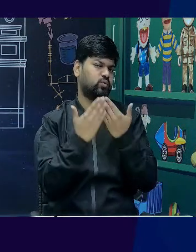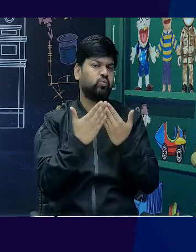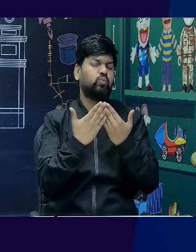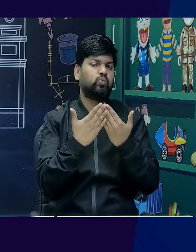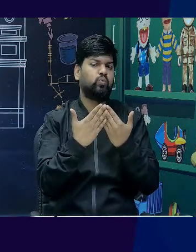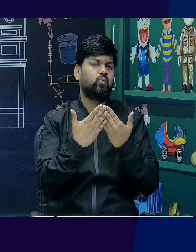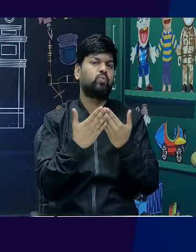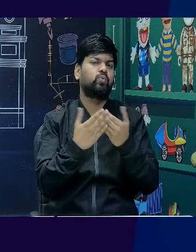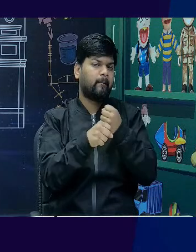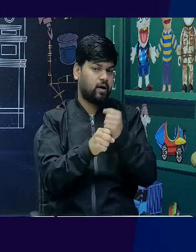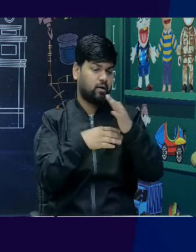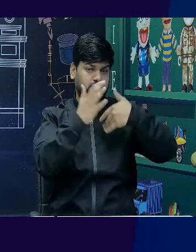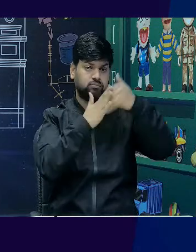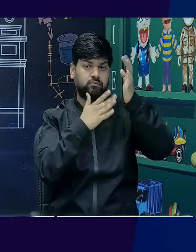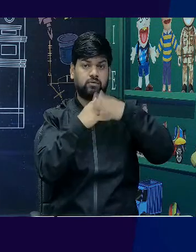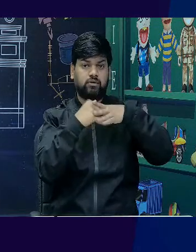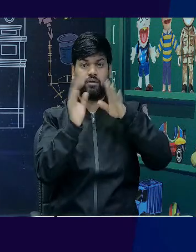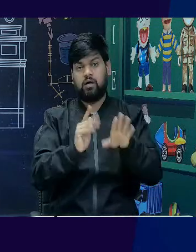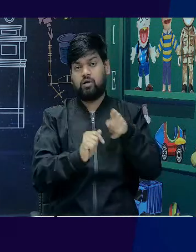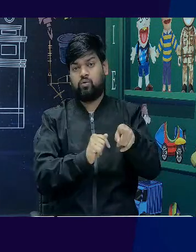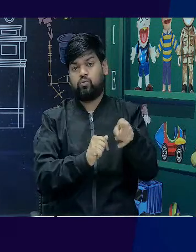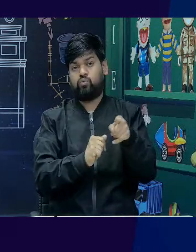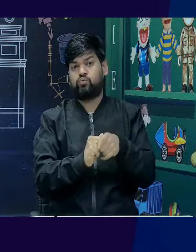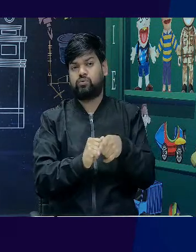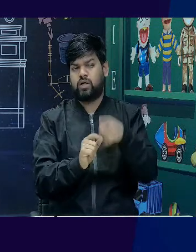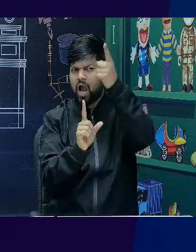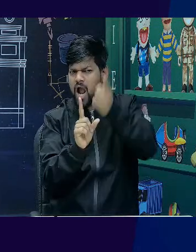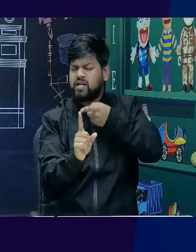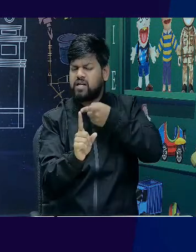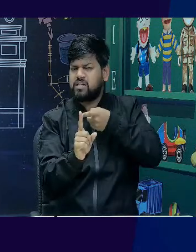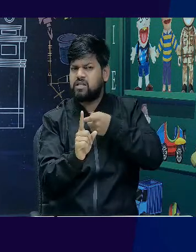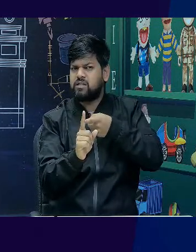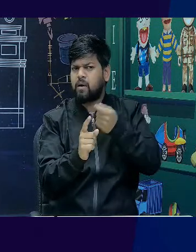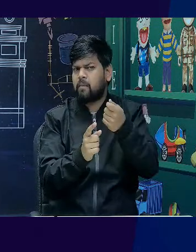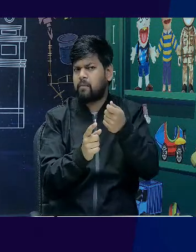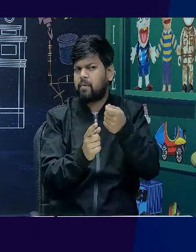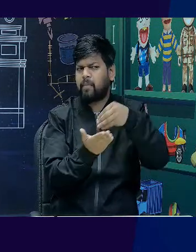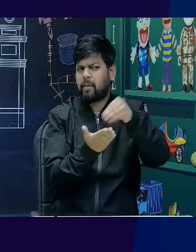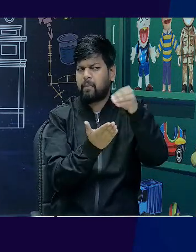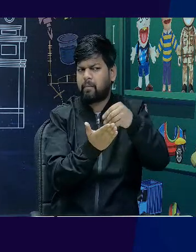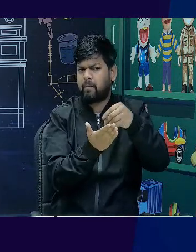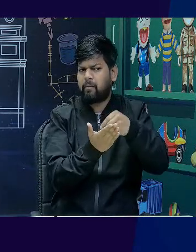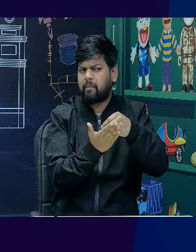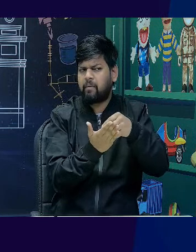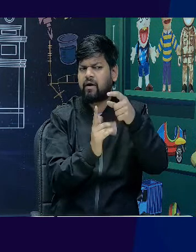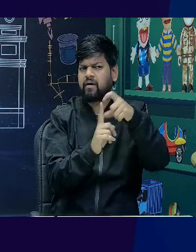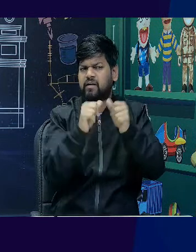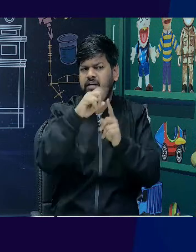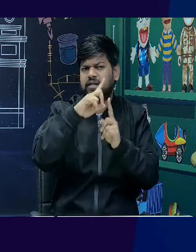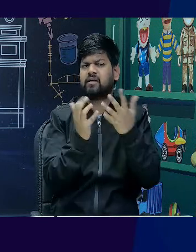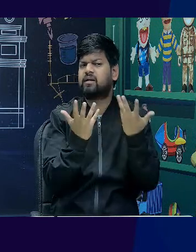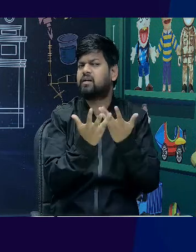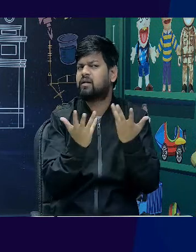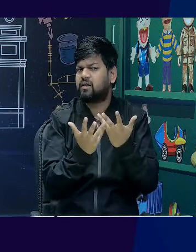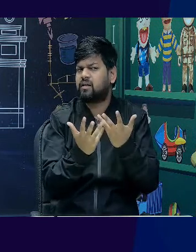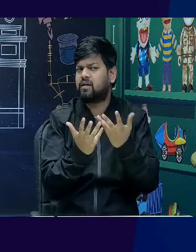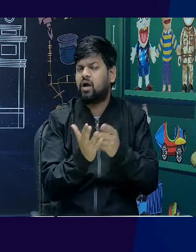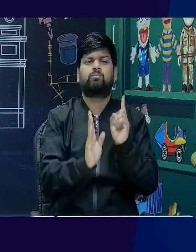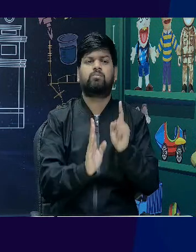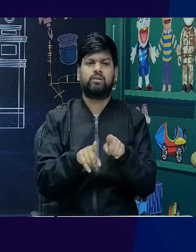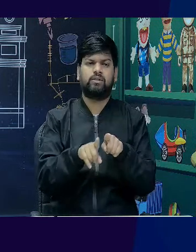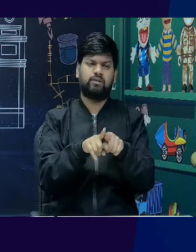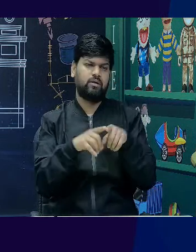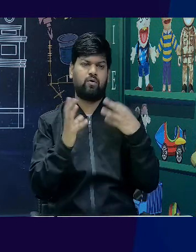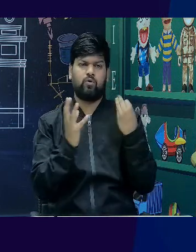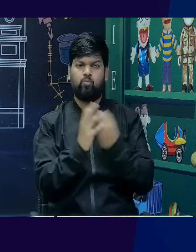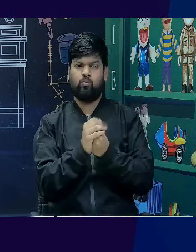कि स्टेट गवर्नमेंट को बनाना होगा एक स्टेट फाइनेंशियल स्टेटमेंट, जस्ट लाइक हमारे क्लासरूम्स थे. सो एवरी टीचर विल से आई